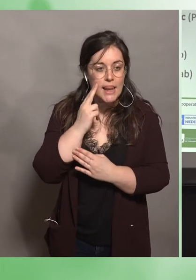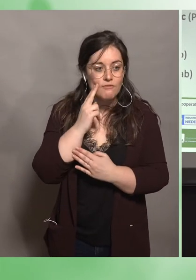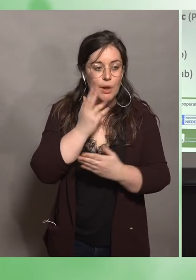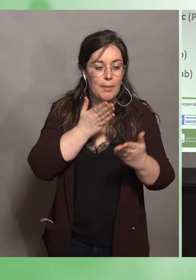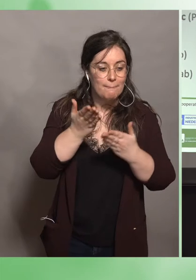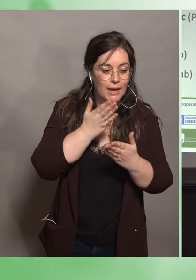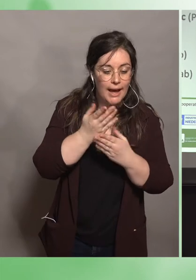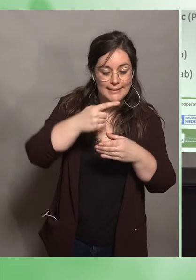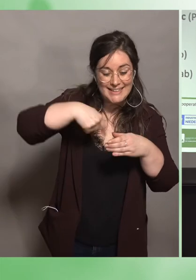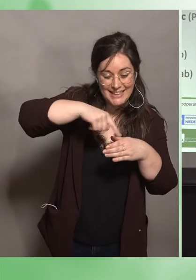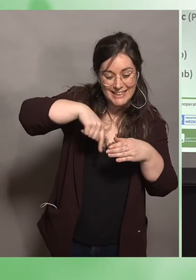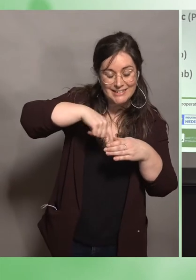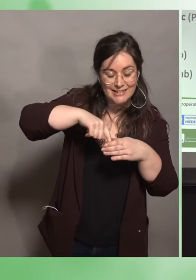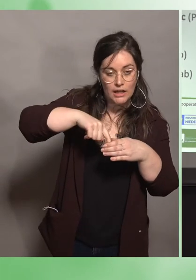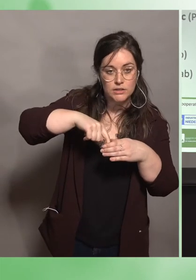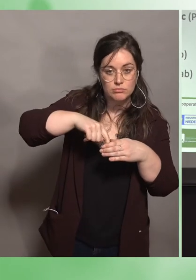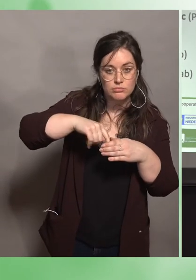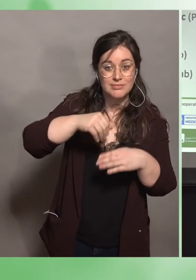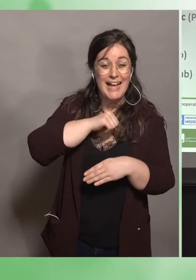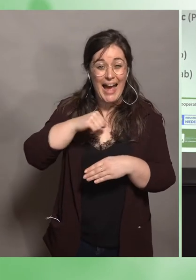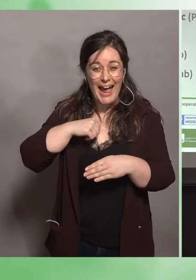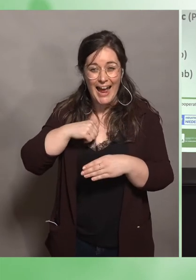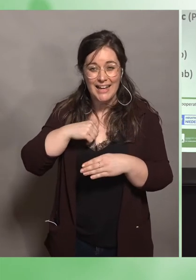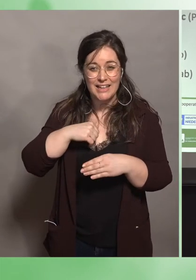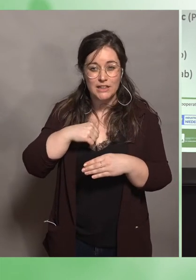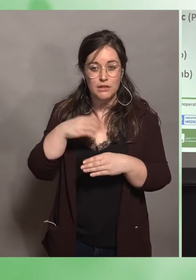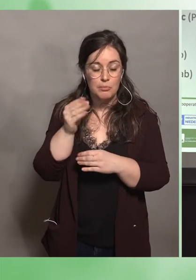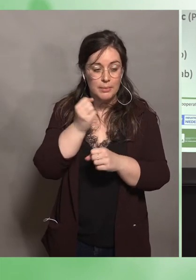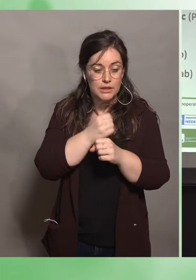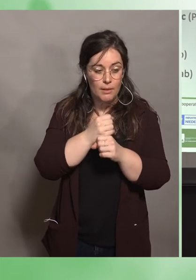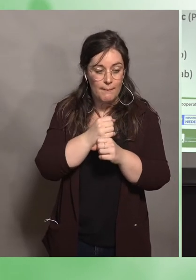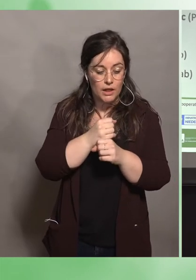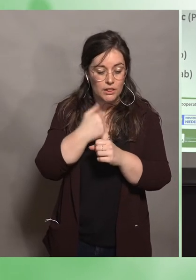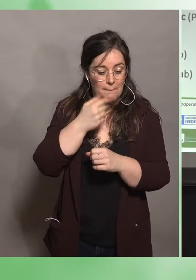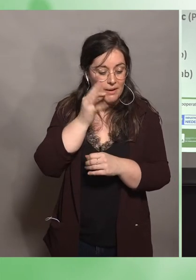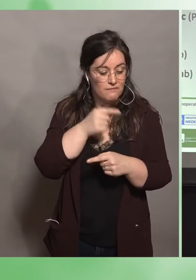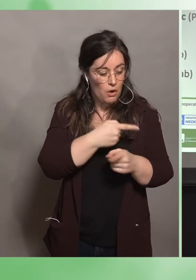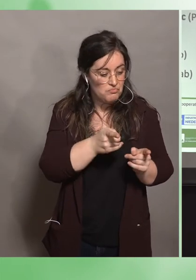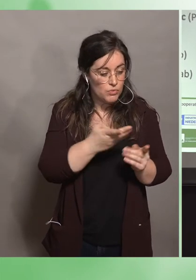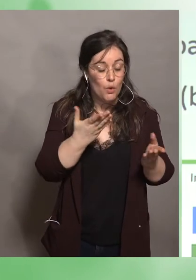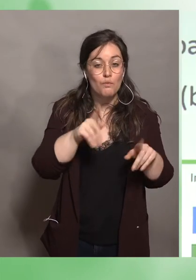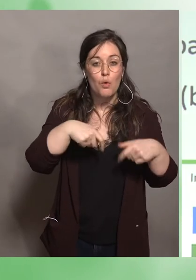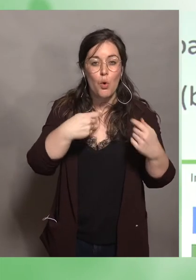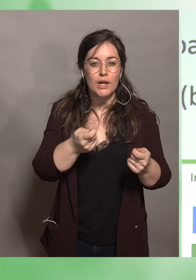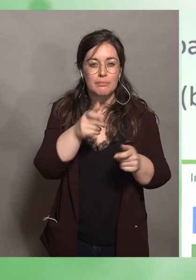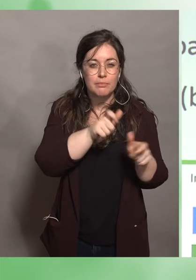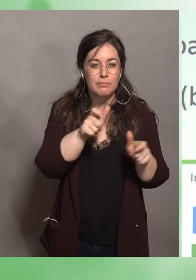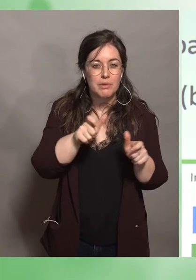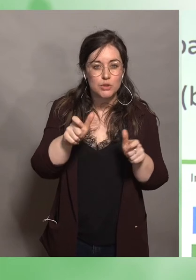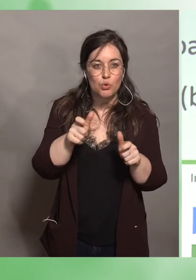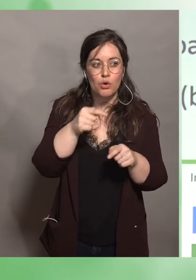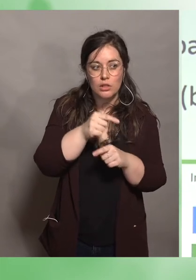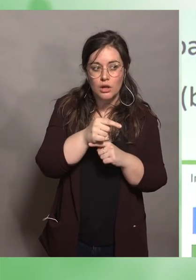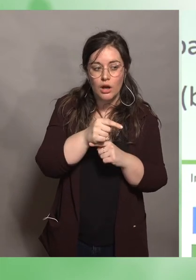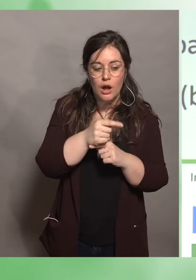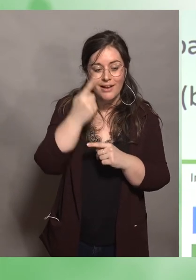beraten, intern in der eigenen Belegschaft zu schauen, wo gibt es denn Menschen, die vielleicht verborgene Talente